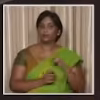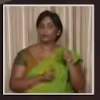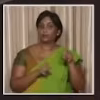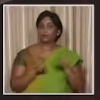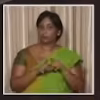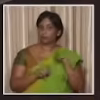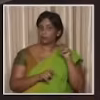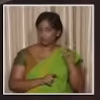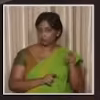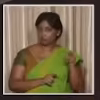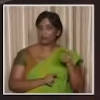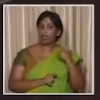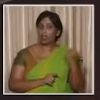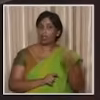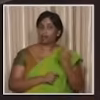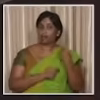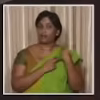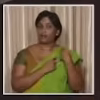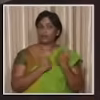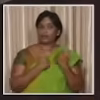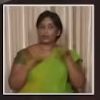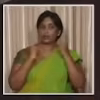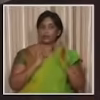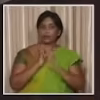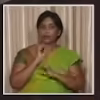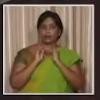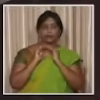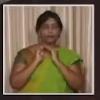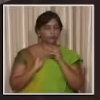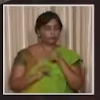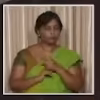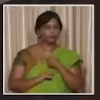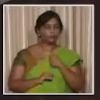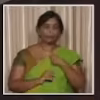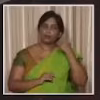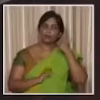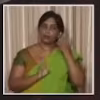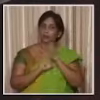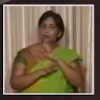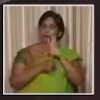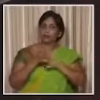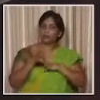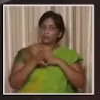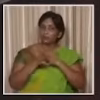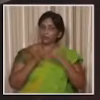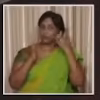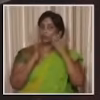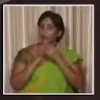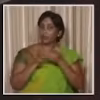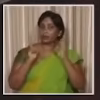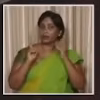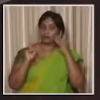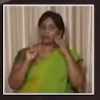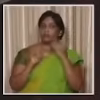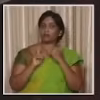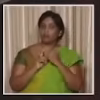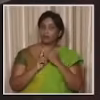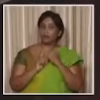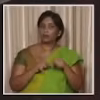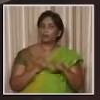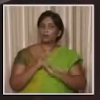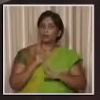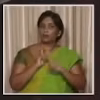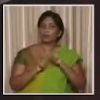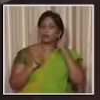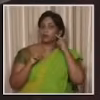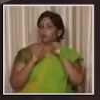වගේම එතුමා අලුතෙන් බාරගත් ක්‍රීඩා අමාත්‍යාංශය මං හිතන්නේ පහුගිය අයවැයම අපි කතා කරේ ක්‍රීඩාව ගැන මේ අමාත්‍යාංශ